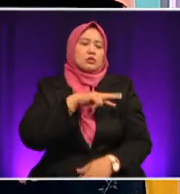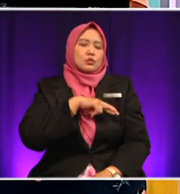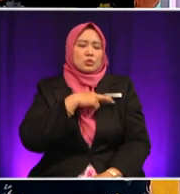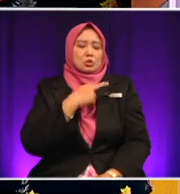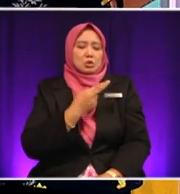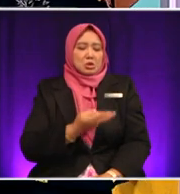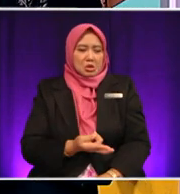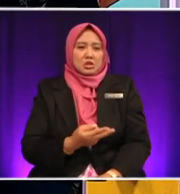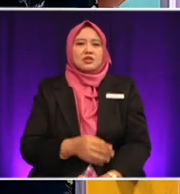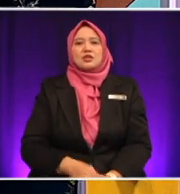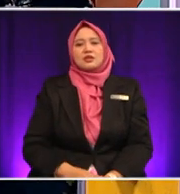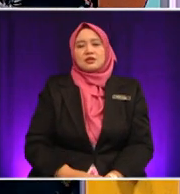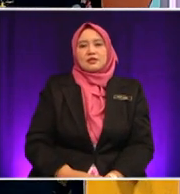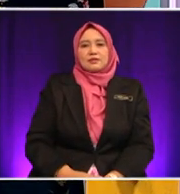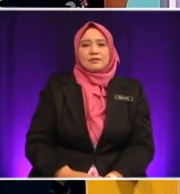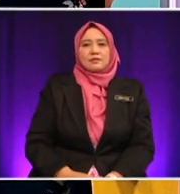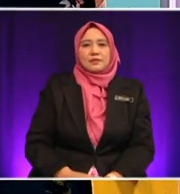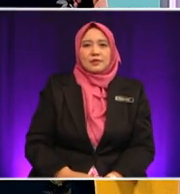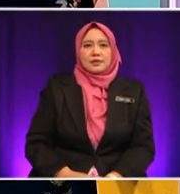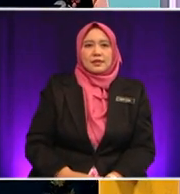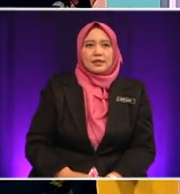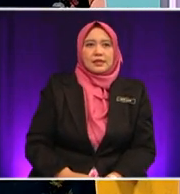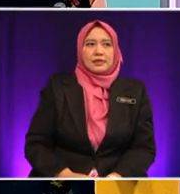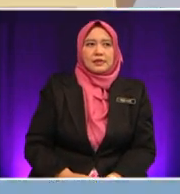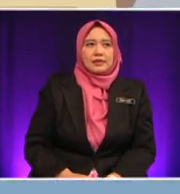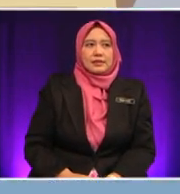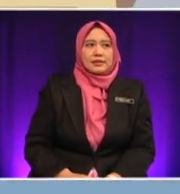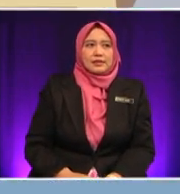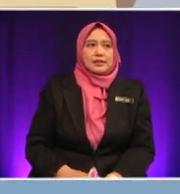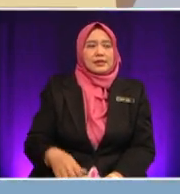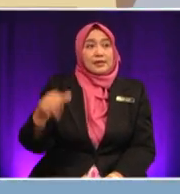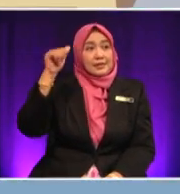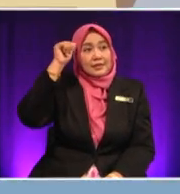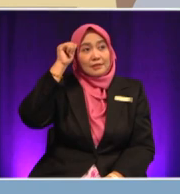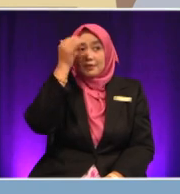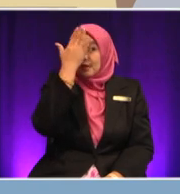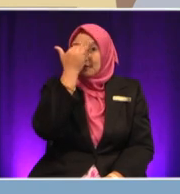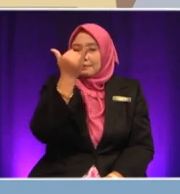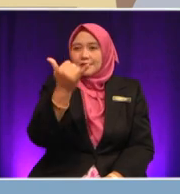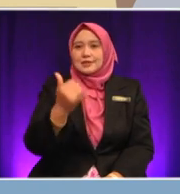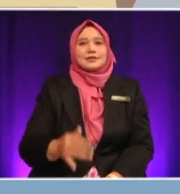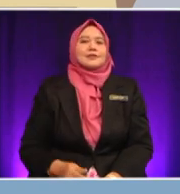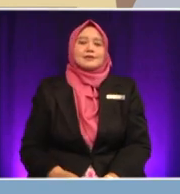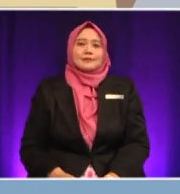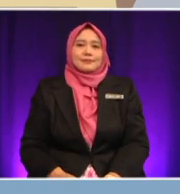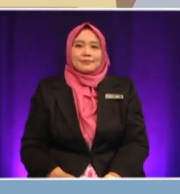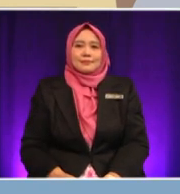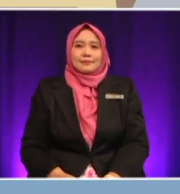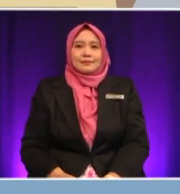mengalami kerugian Kenapa ada HAM Kenapa negara rugi saya ulang balik Tadi kenapa negara rugi